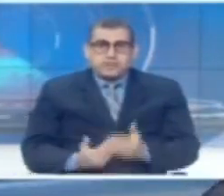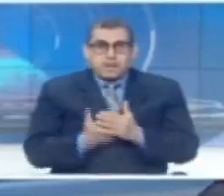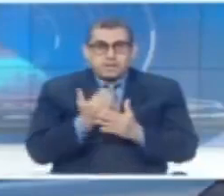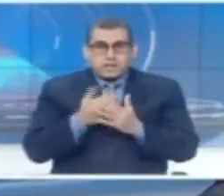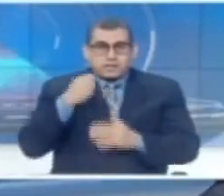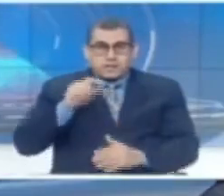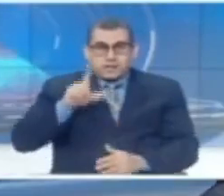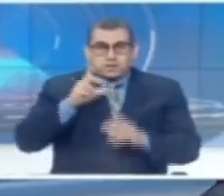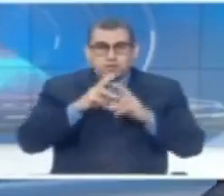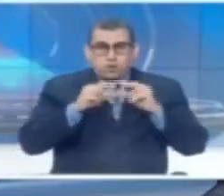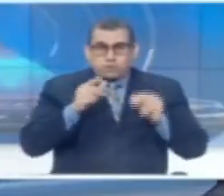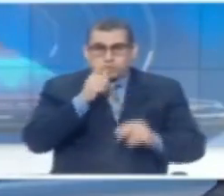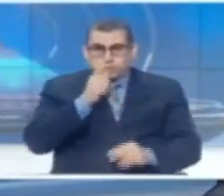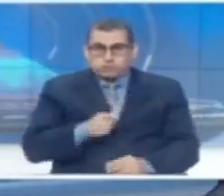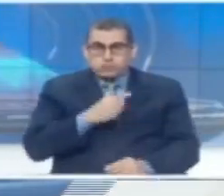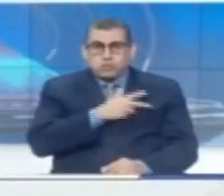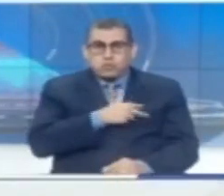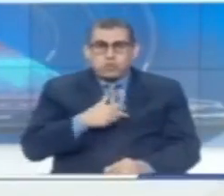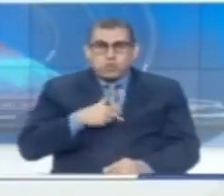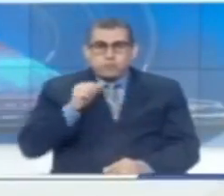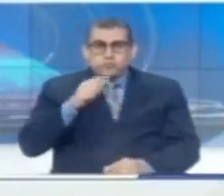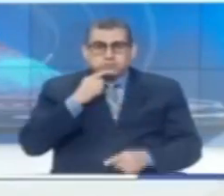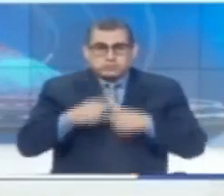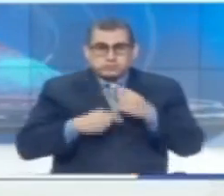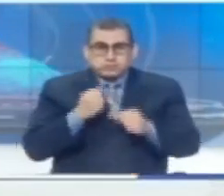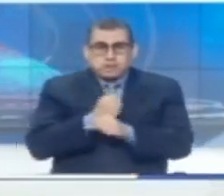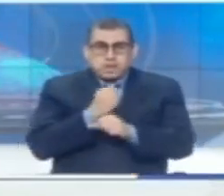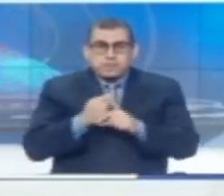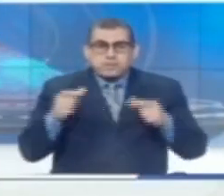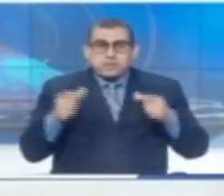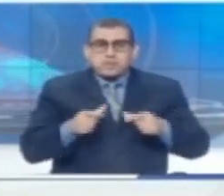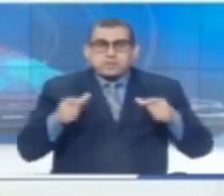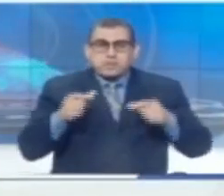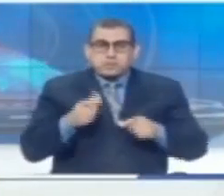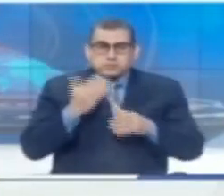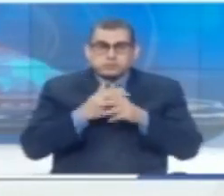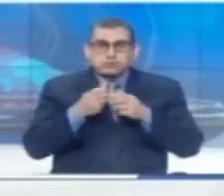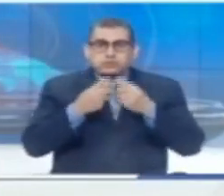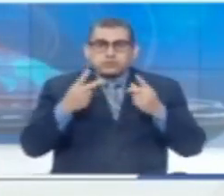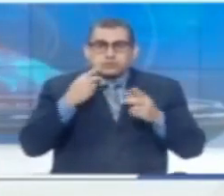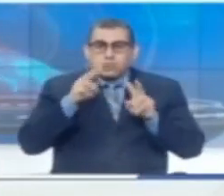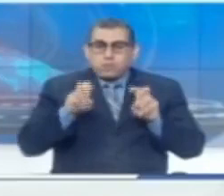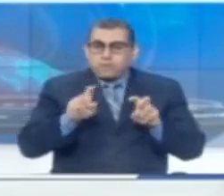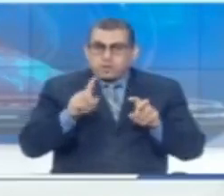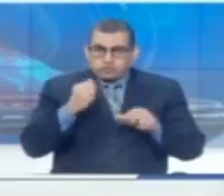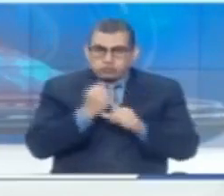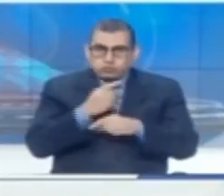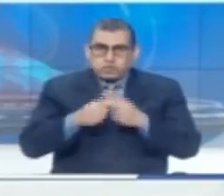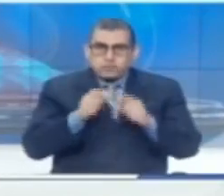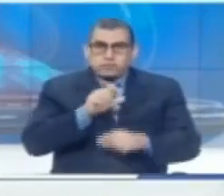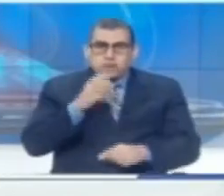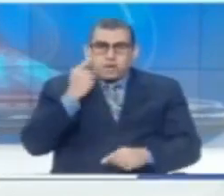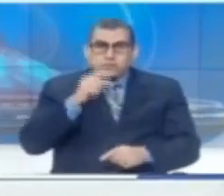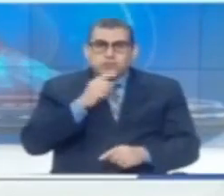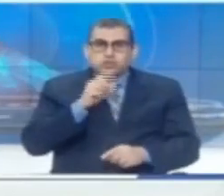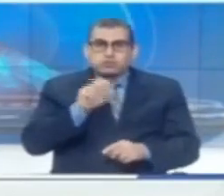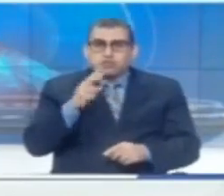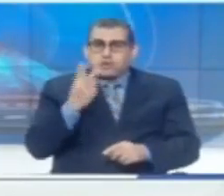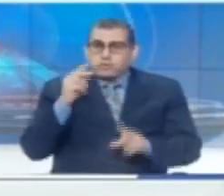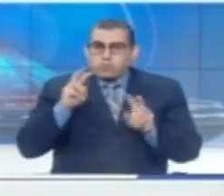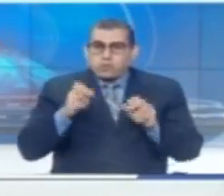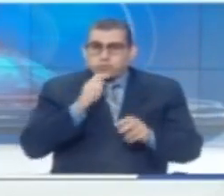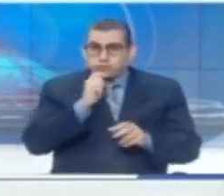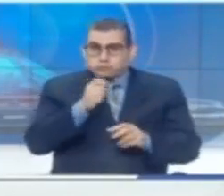جدد الرئيس اللبناني ميشيل عوني إلى الحكومة الاستئناف اجتماعاتها وإنهاء تعطلها الذي استمر أكثر من شهرين. وخلال